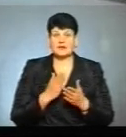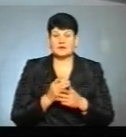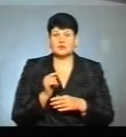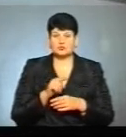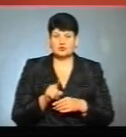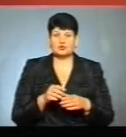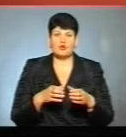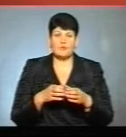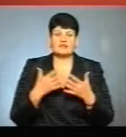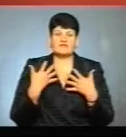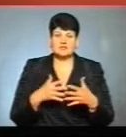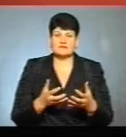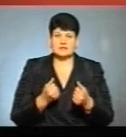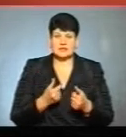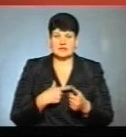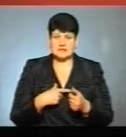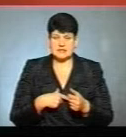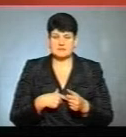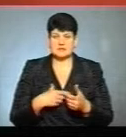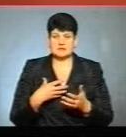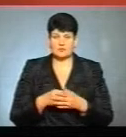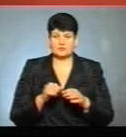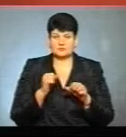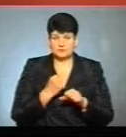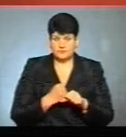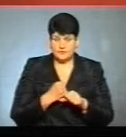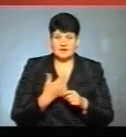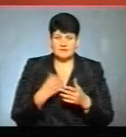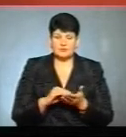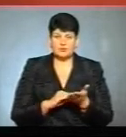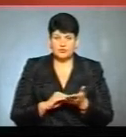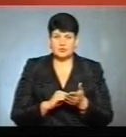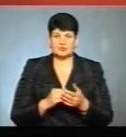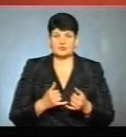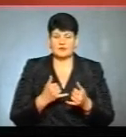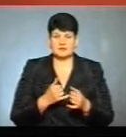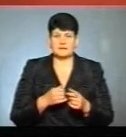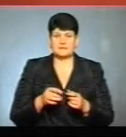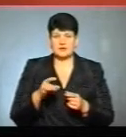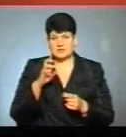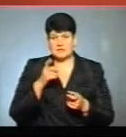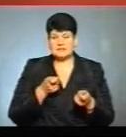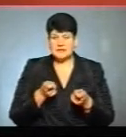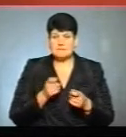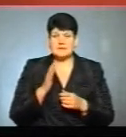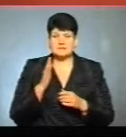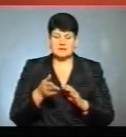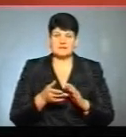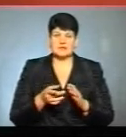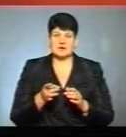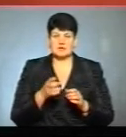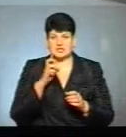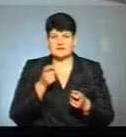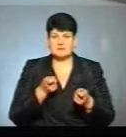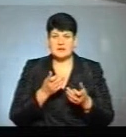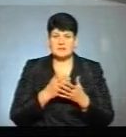на себе вже взяли частково свої повноваження, які дублюються десь з повноваженнями районних державних адміністрацій, і в перспективі районні державні